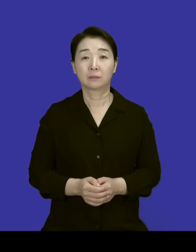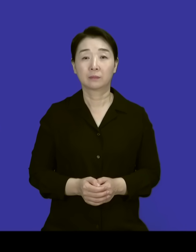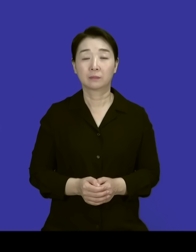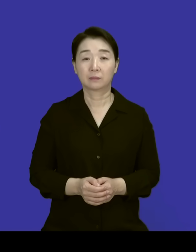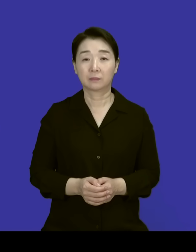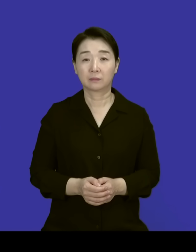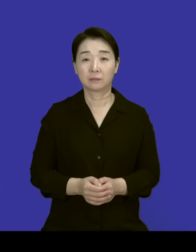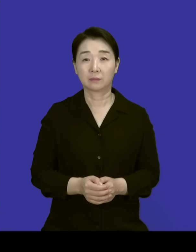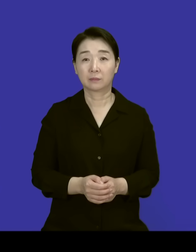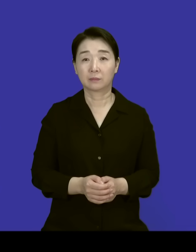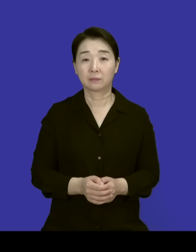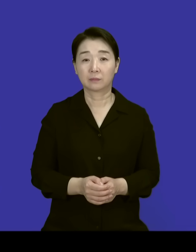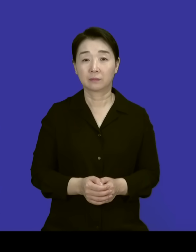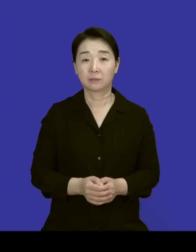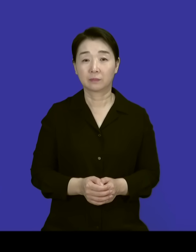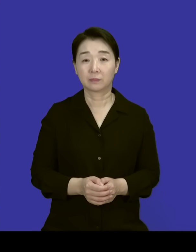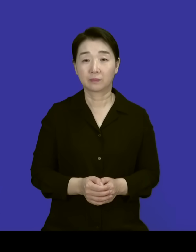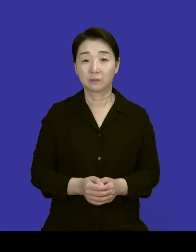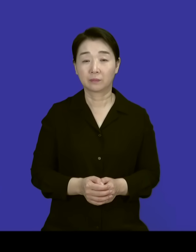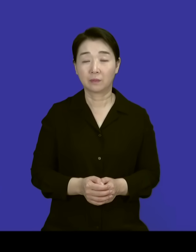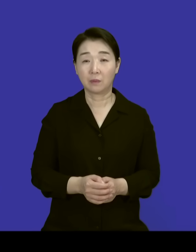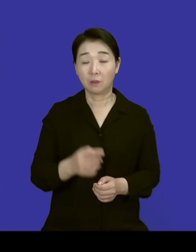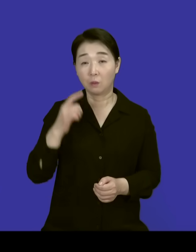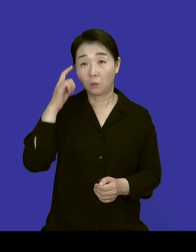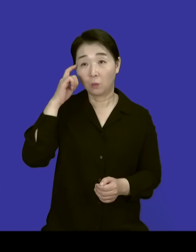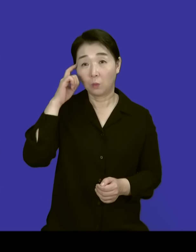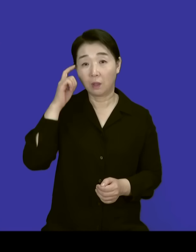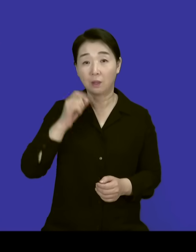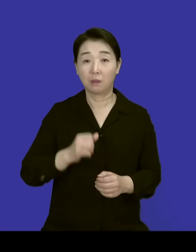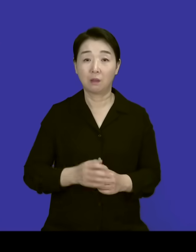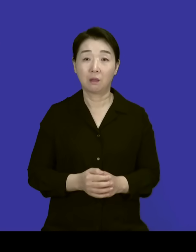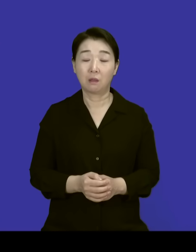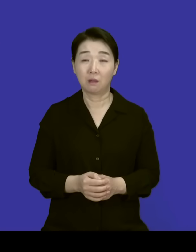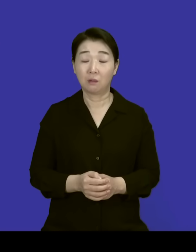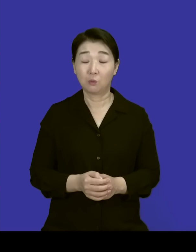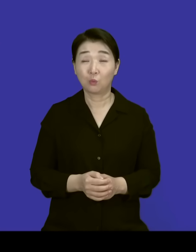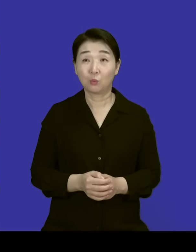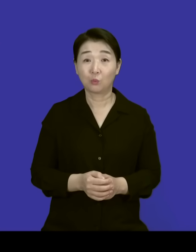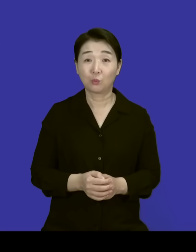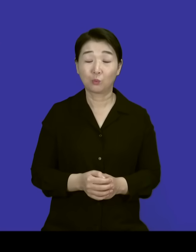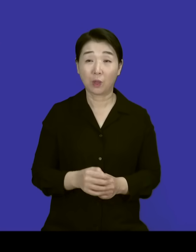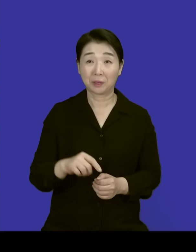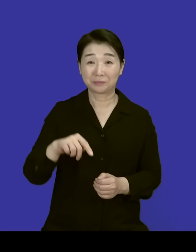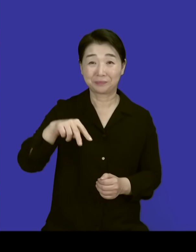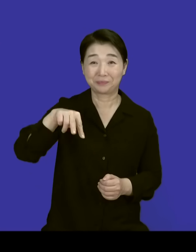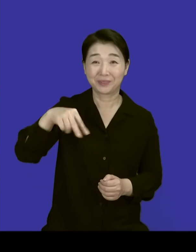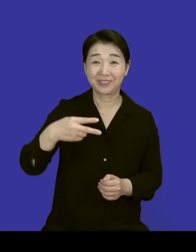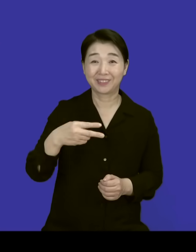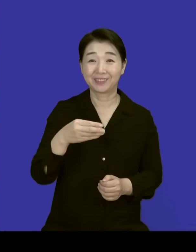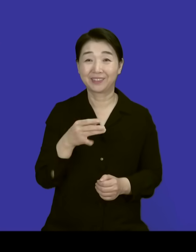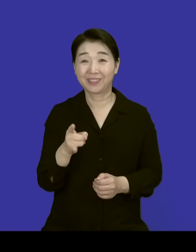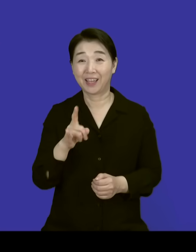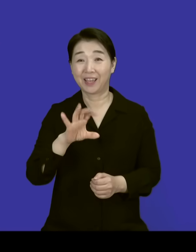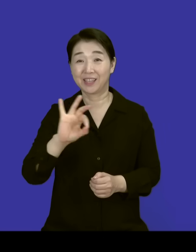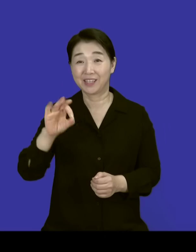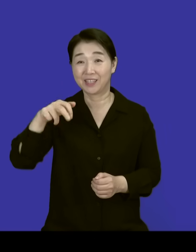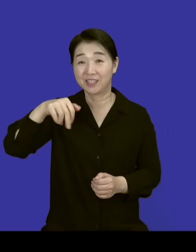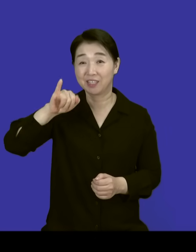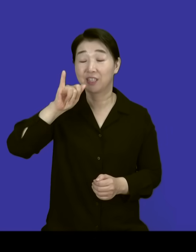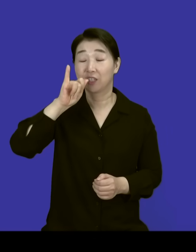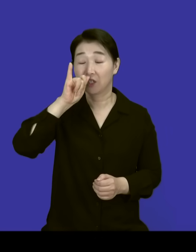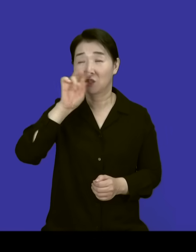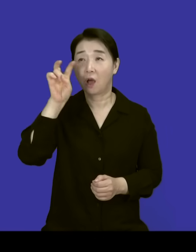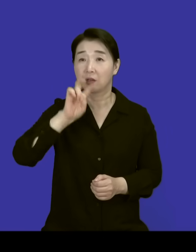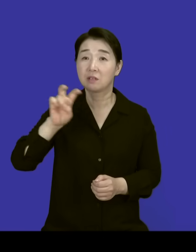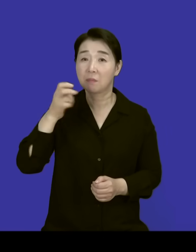이게 스테이지라는 게 있어요. 옛날에는 네네. 아마 가보셨는지 모르겠지만 네네. 그냥 뭐 맥주 마시러 갈 수도 있잖아요. 네네네. 주변에. 근데 스테이지가 있었어요. 옛날에는 다. 네네. 거기 음악을